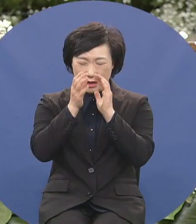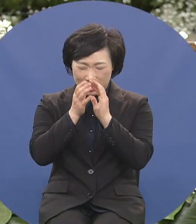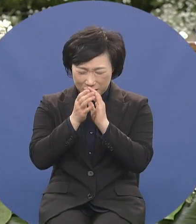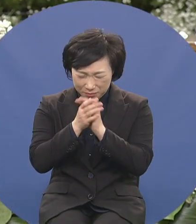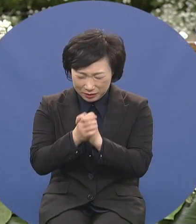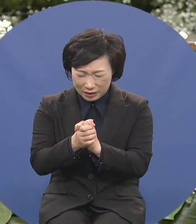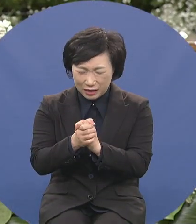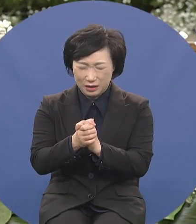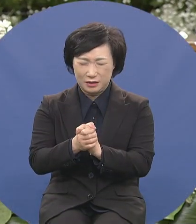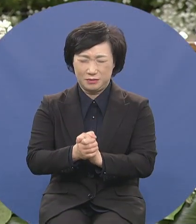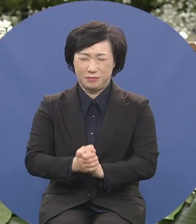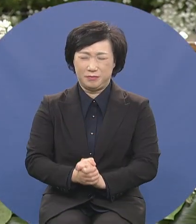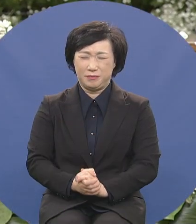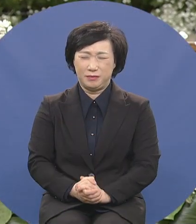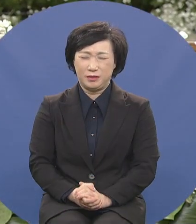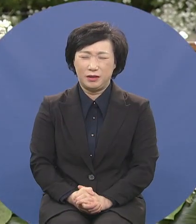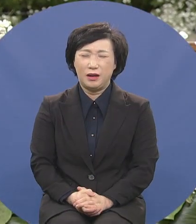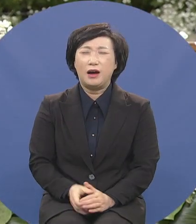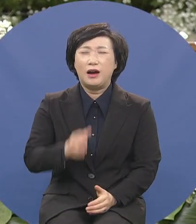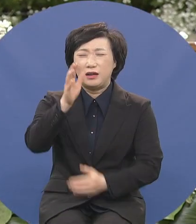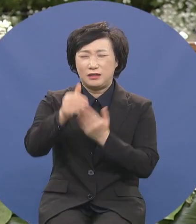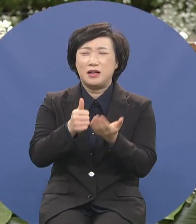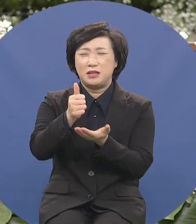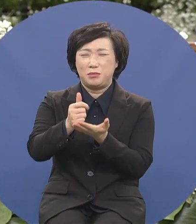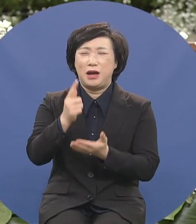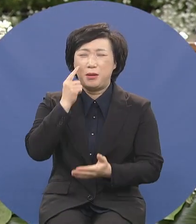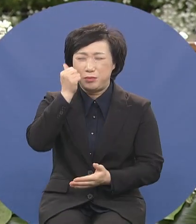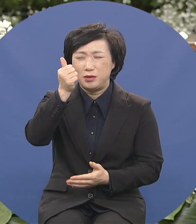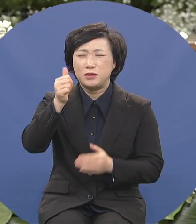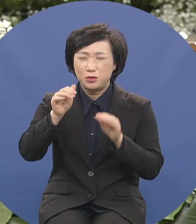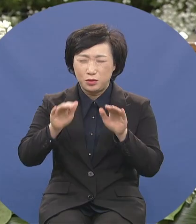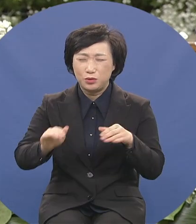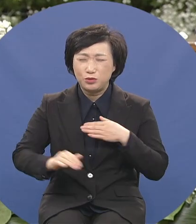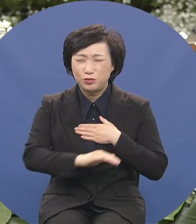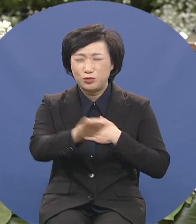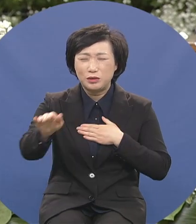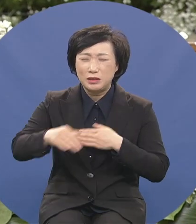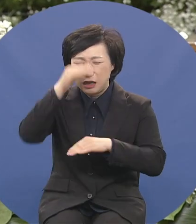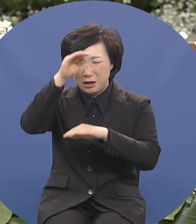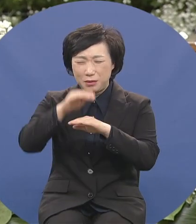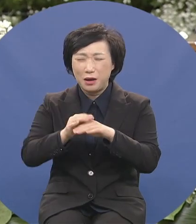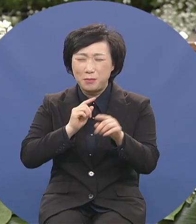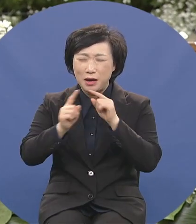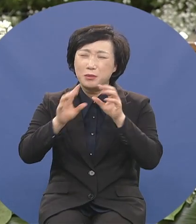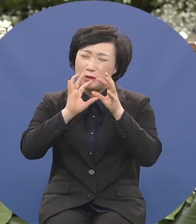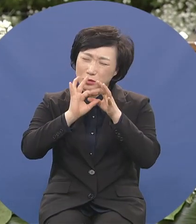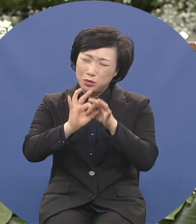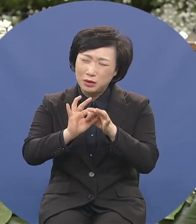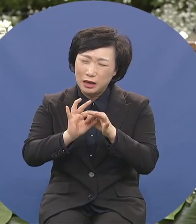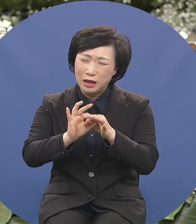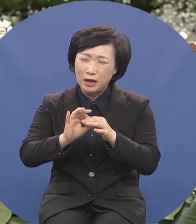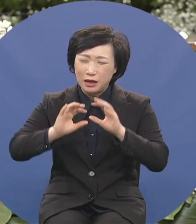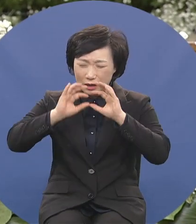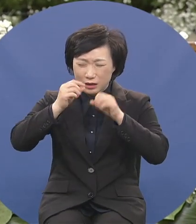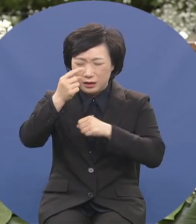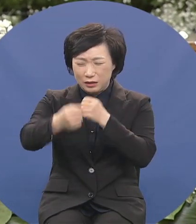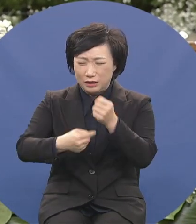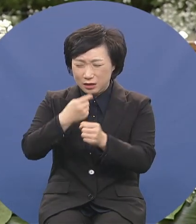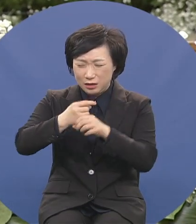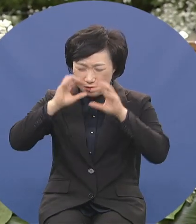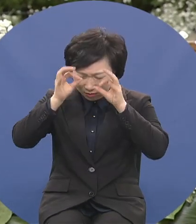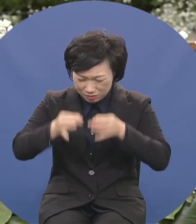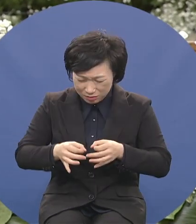오늘 우리는 간단하게 예배 말씀을 통해서 1년을 정리해 봤습니다.